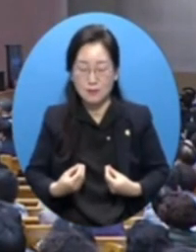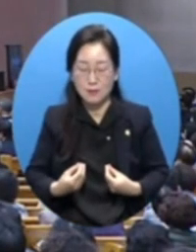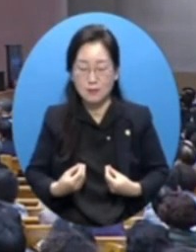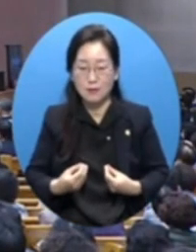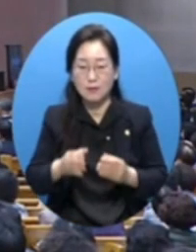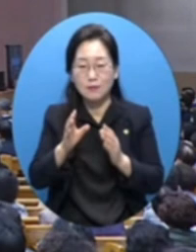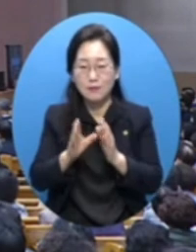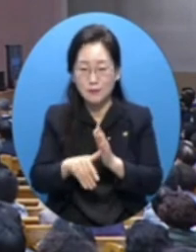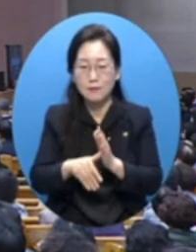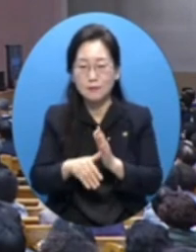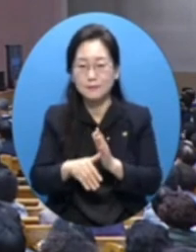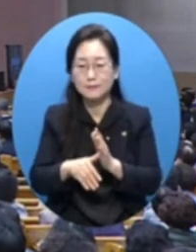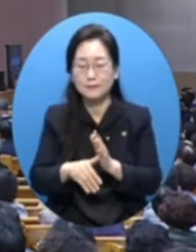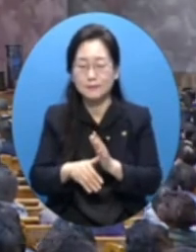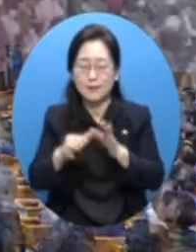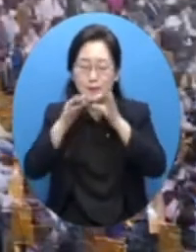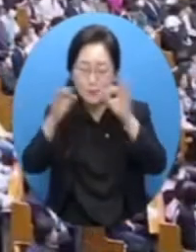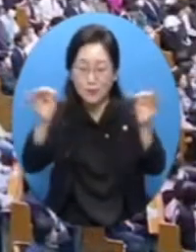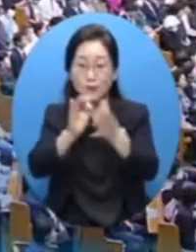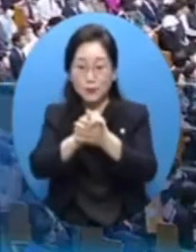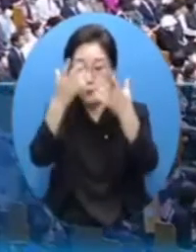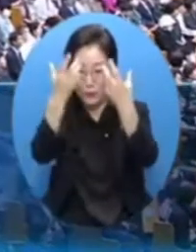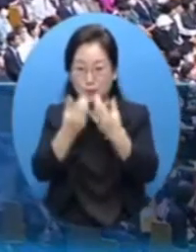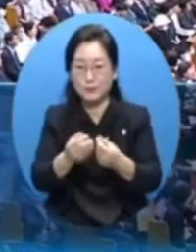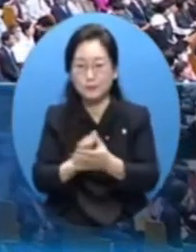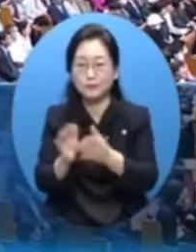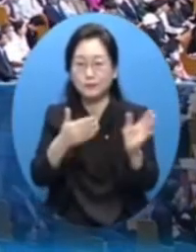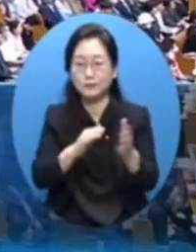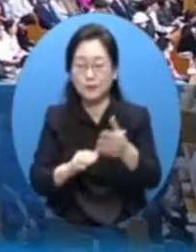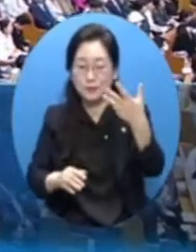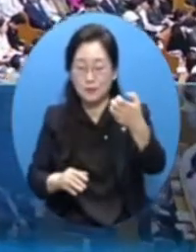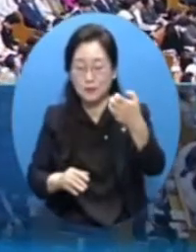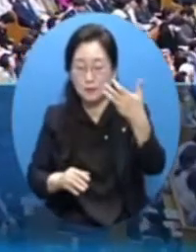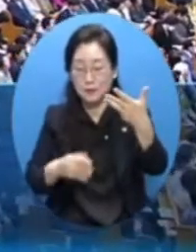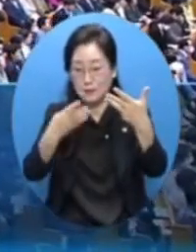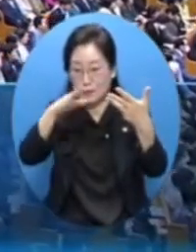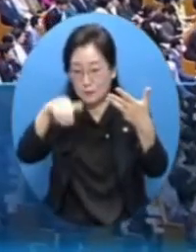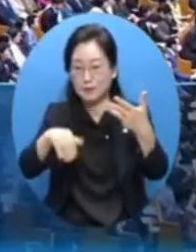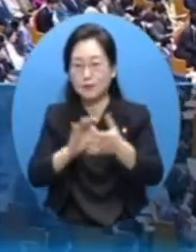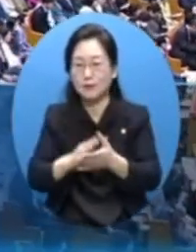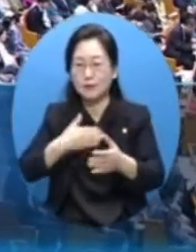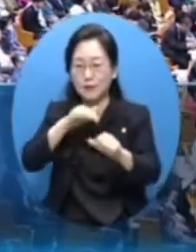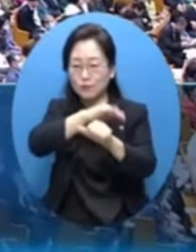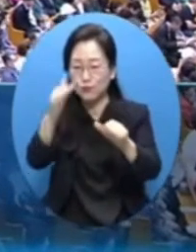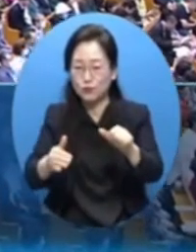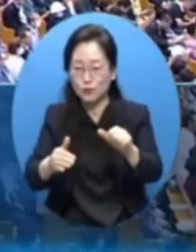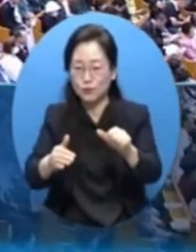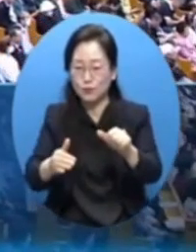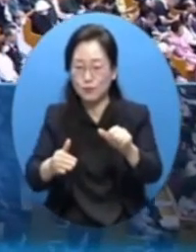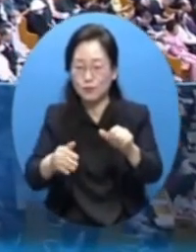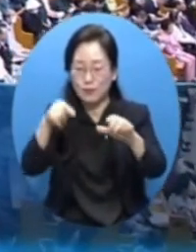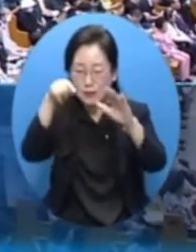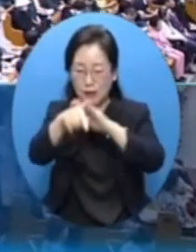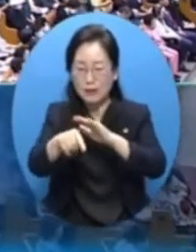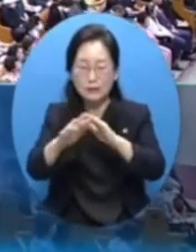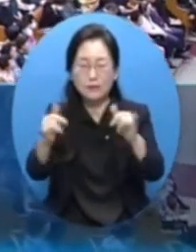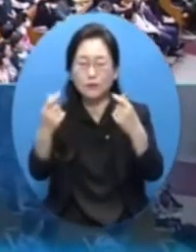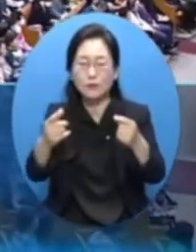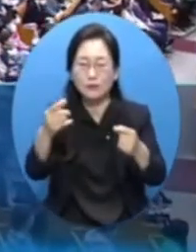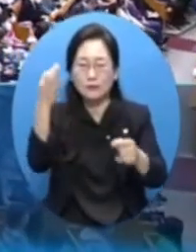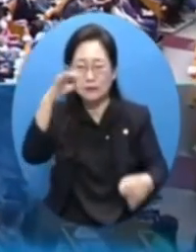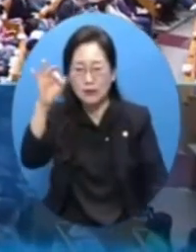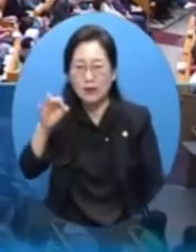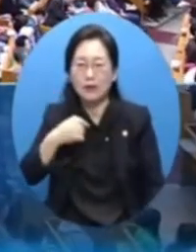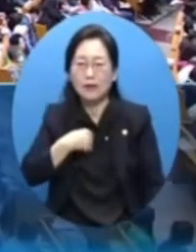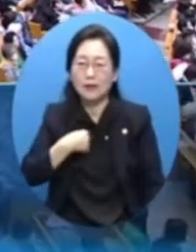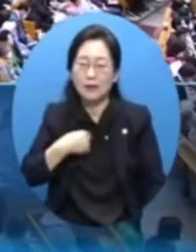같이 부르짖는 기도가 나옵니다. 88편 4절로 7절입니다. 나는 무덤에 내려가는 자 같이 인정되고 힘없는